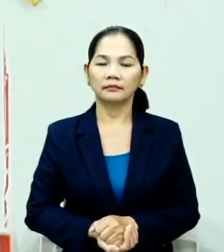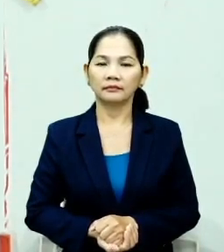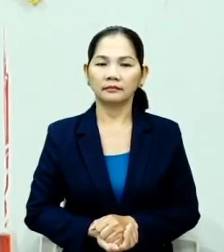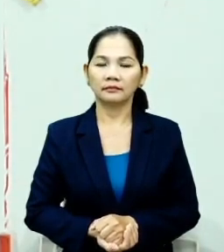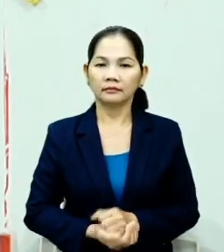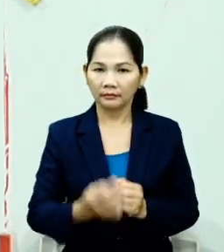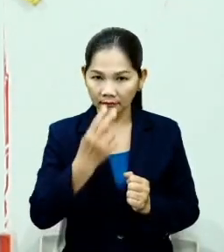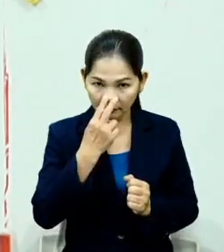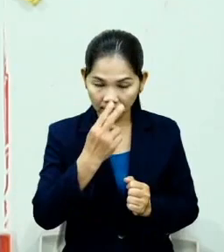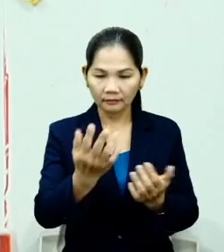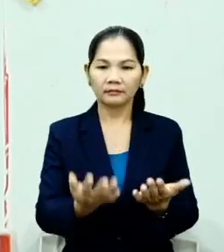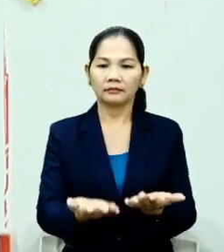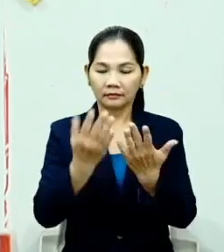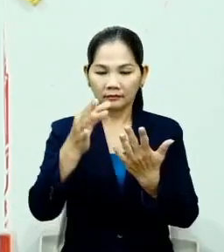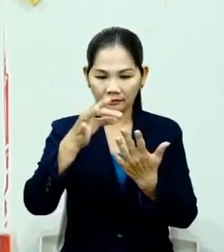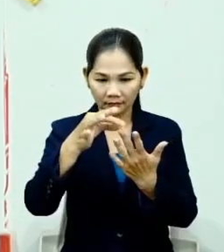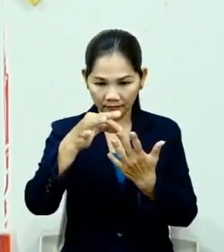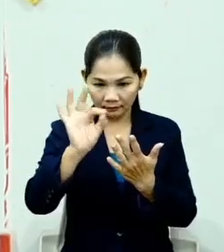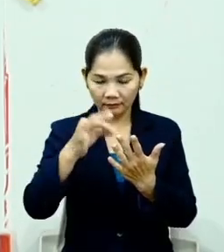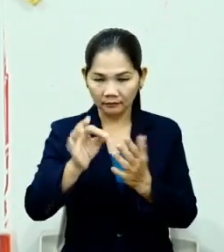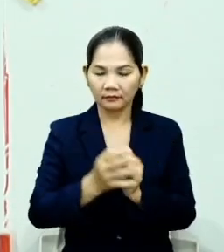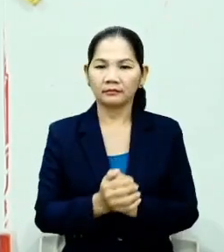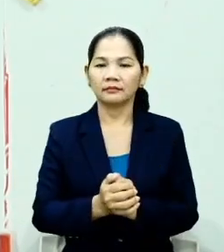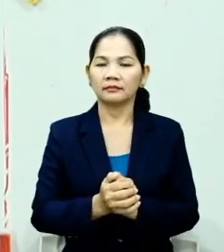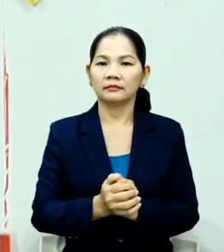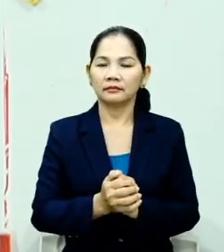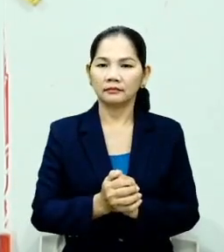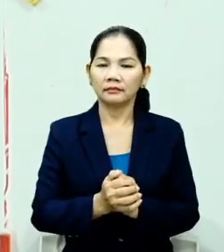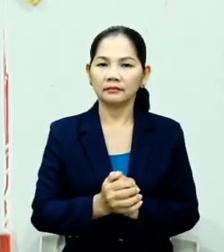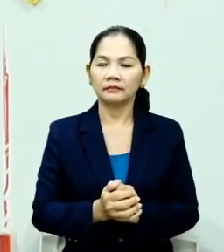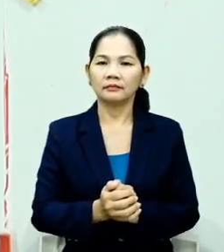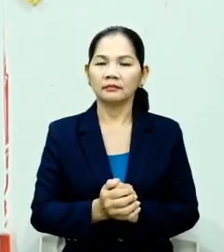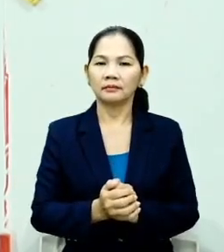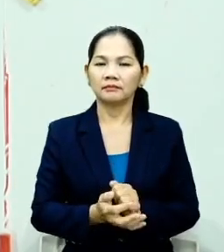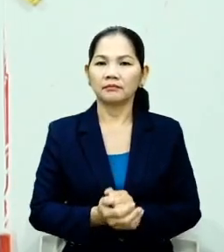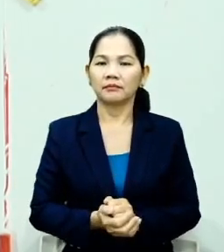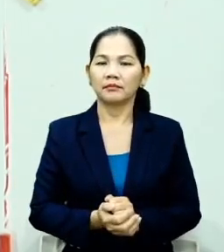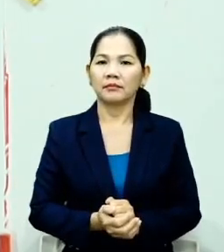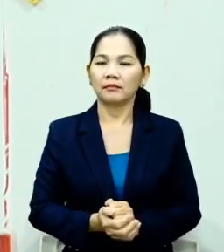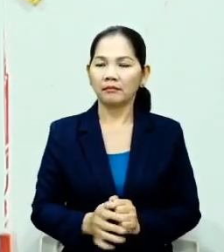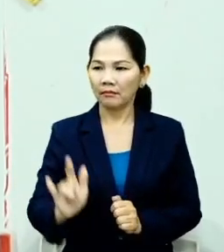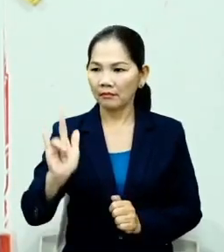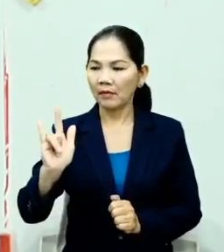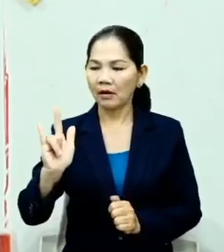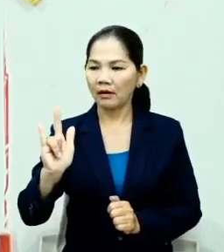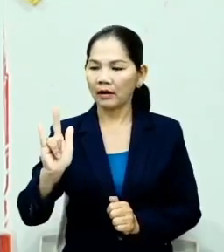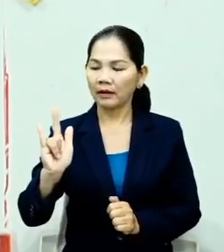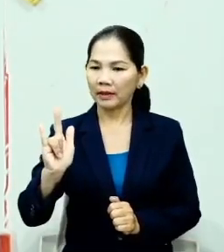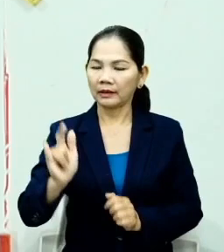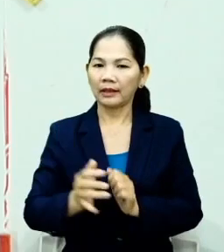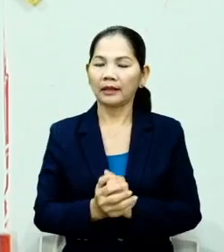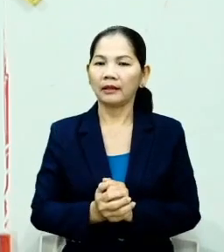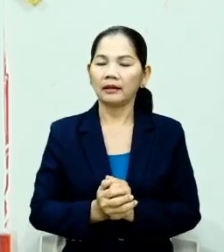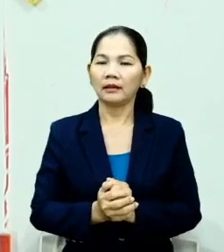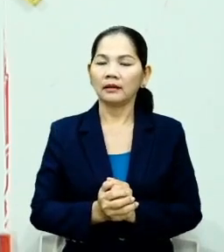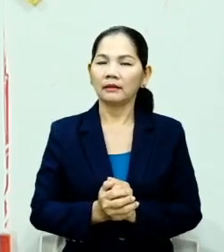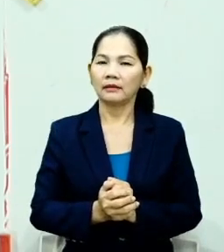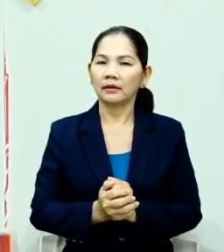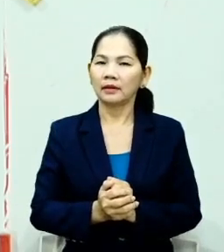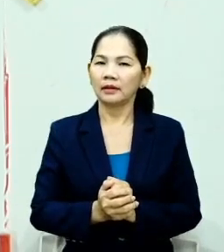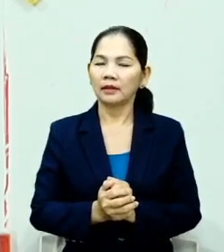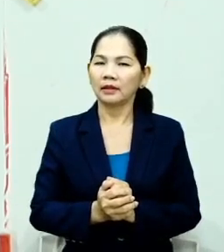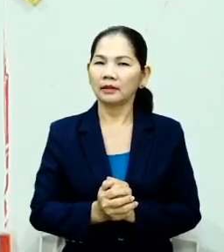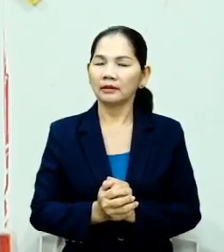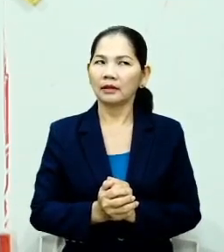Chà là con chăm tìm tốt chà. Plò ái, plè. Mật tô ế,